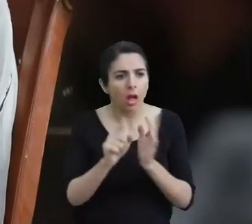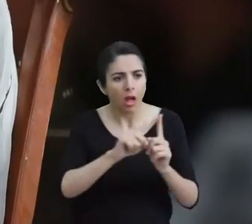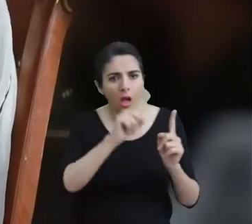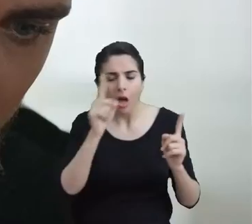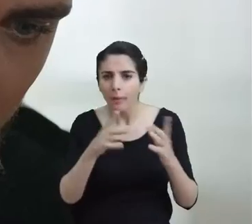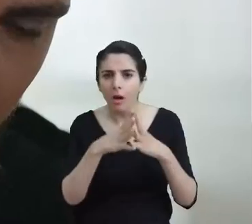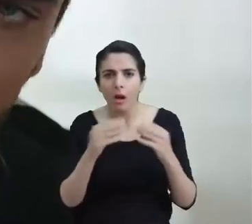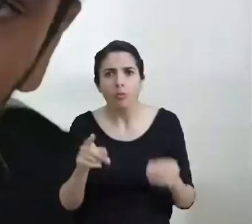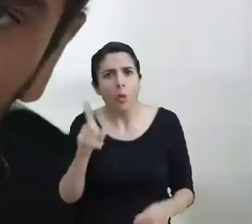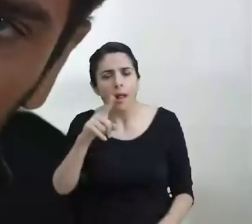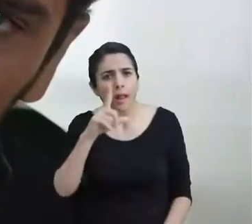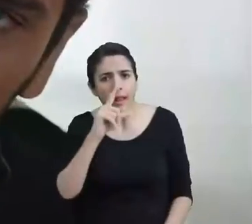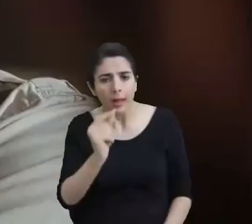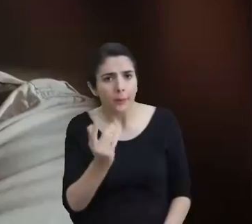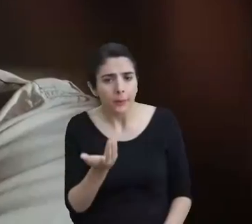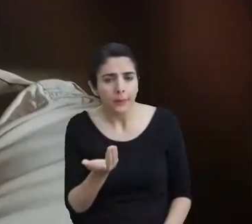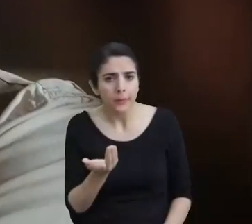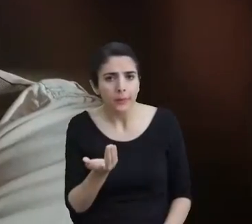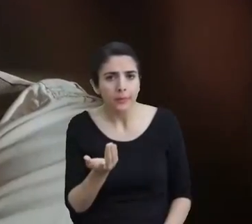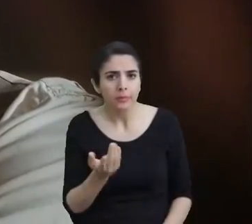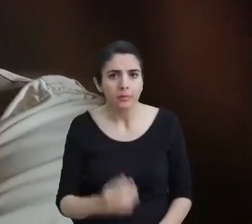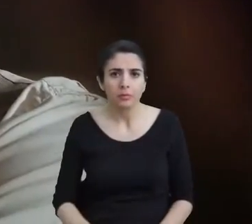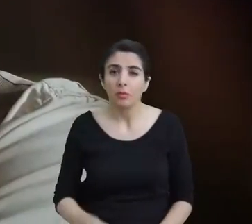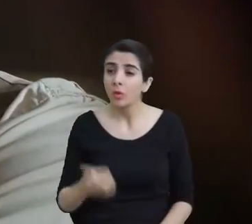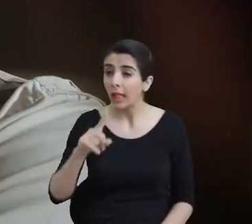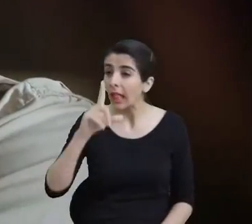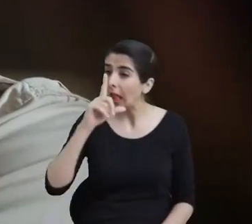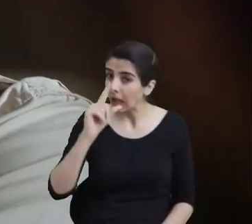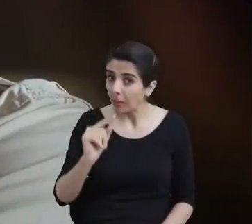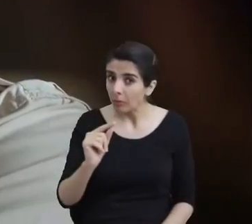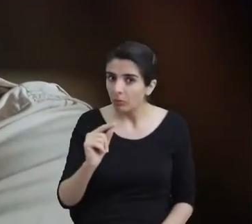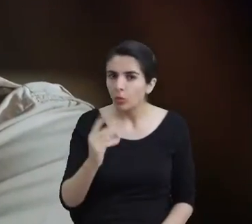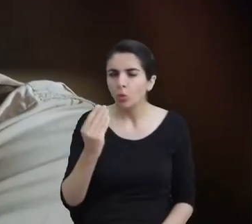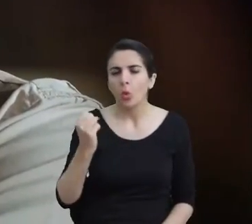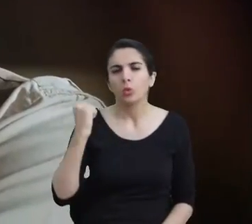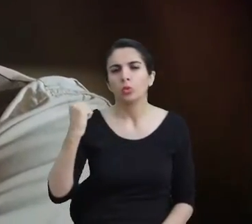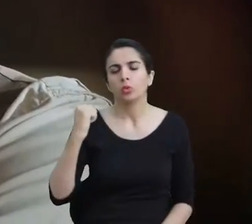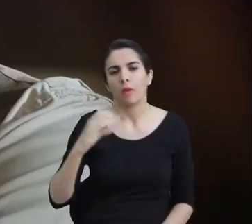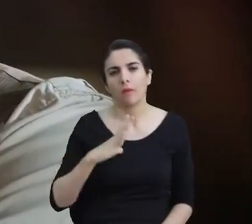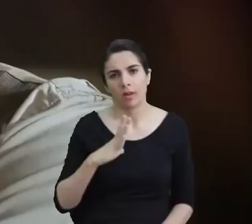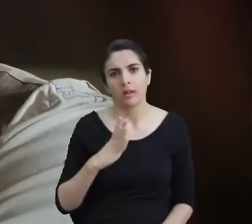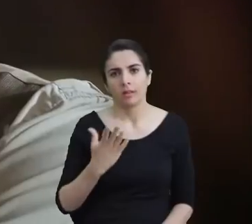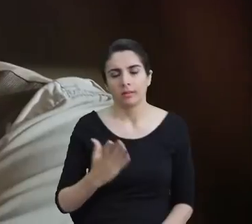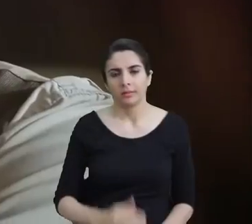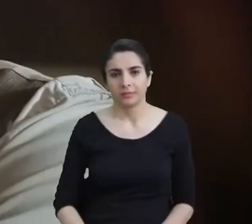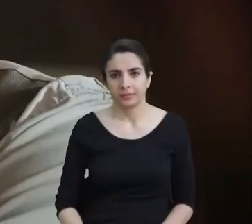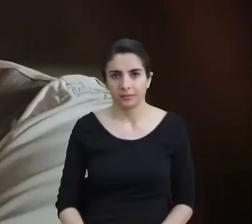bugündür kayıp. Kim bunlar hocam? Bunlar her kimse çok güçlüler oğul.